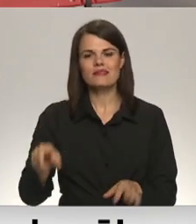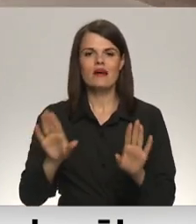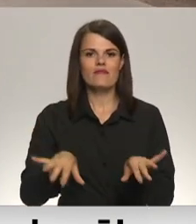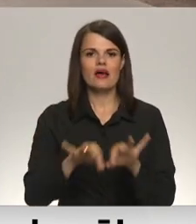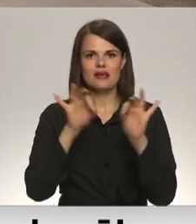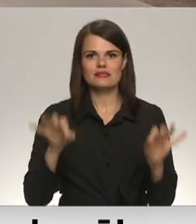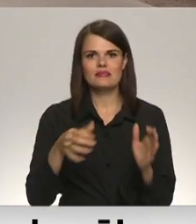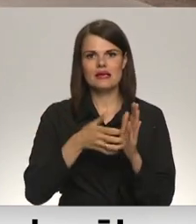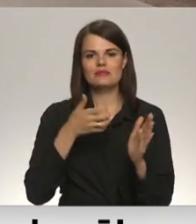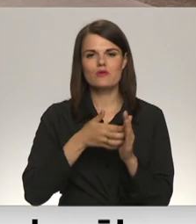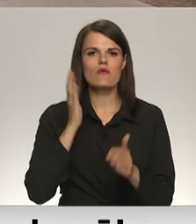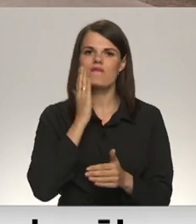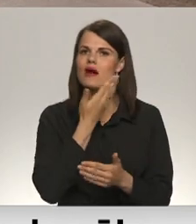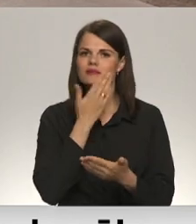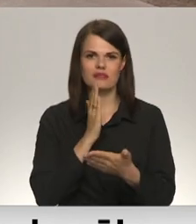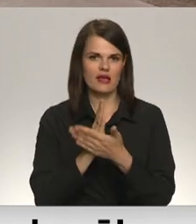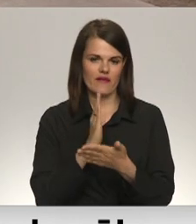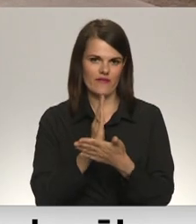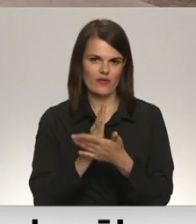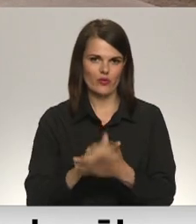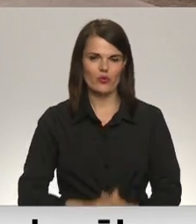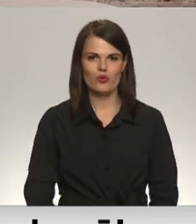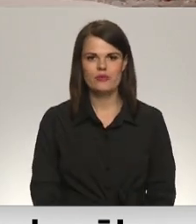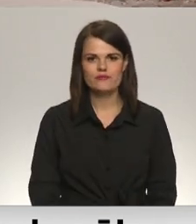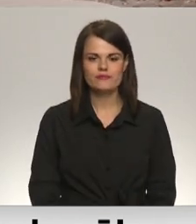varēs sākt izmantot vasaras vidū. Vitāns Stratēns Kupčs, Latvijas televīzija.